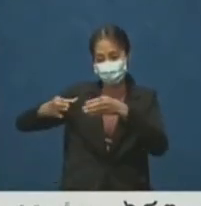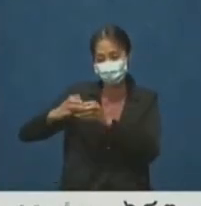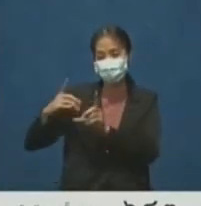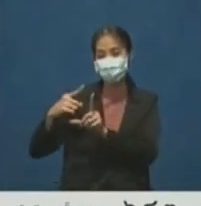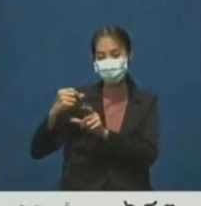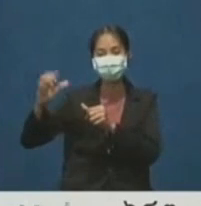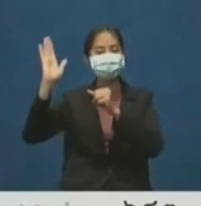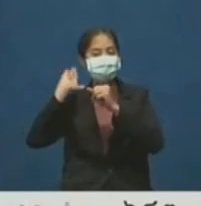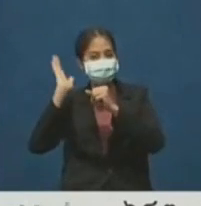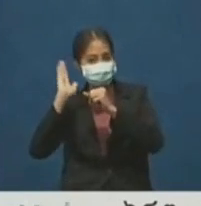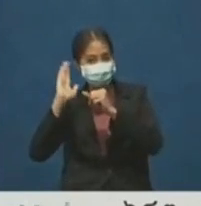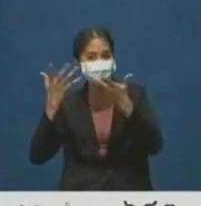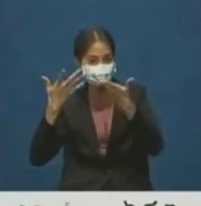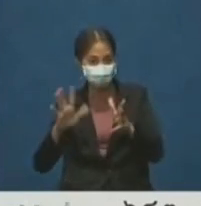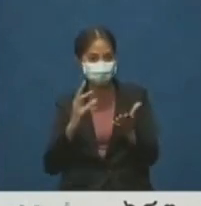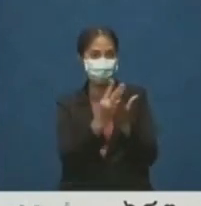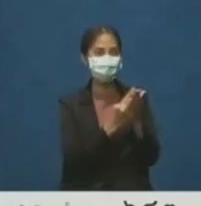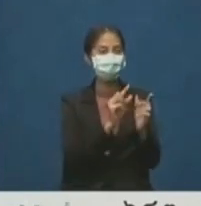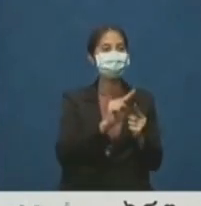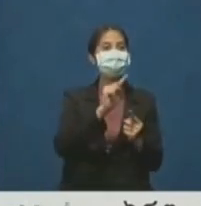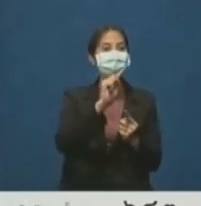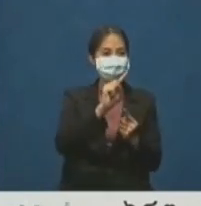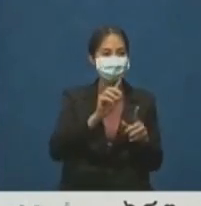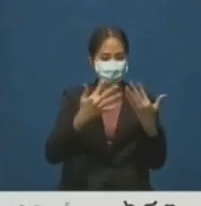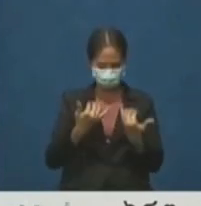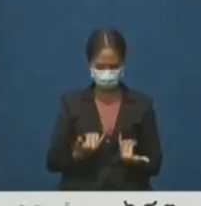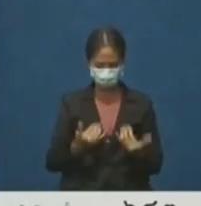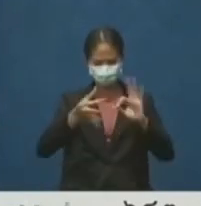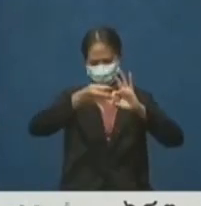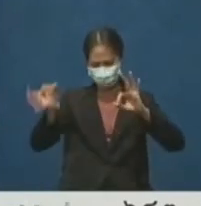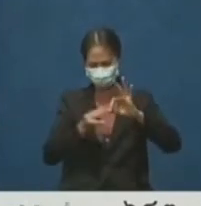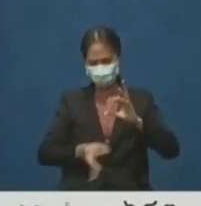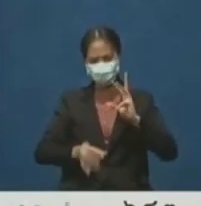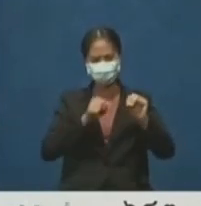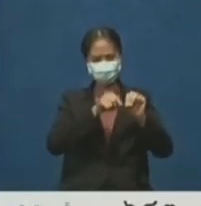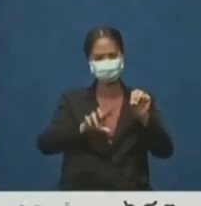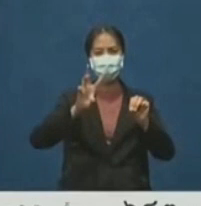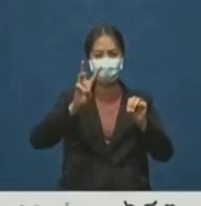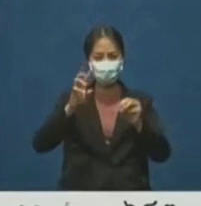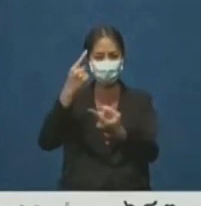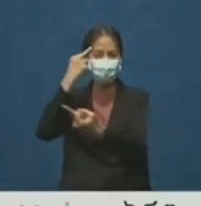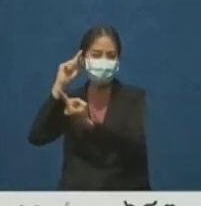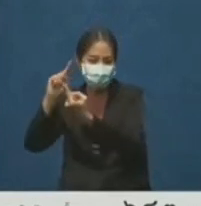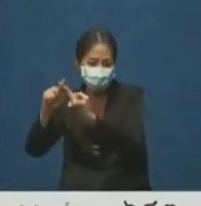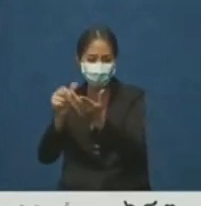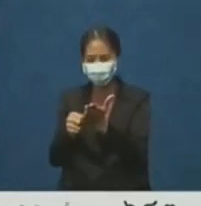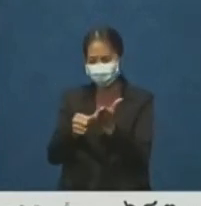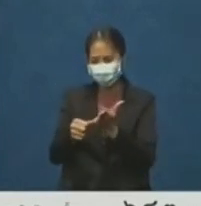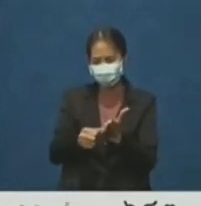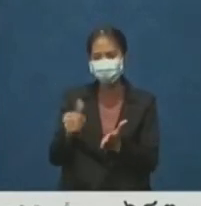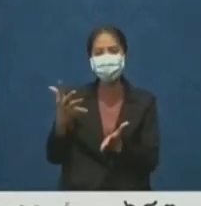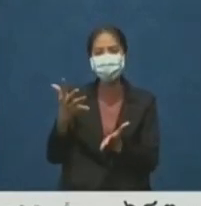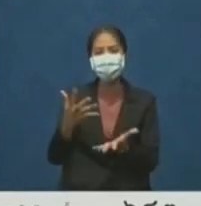กพรรคก้าวไกลหลายคนก็ได้อภิปรายกันไปแล้วในวาระหนึ่งแต่ข้อความในมาตรา6วัตถุประสงค์ก็ไม่ได้ถูกแก้ไข